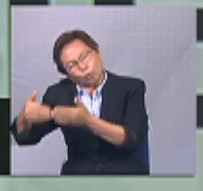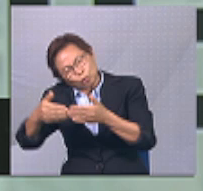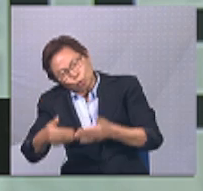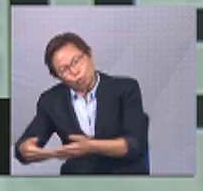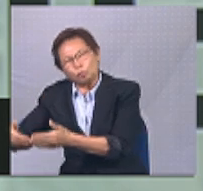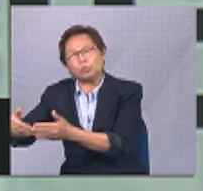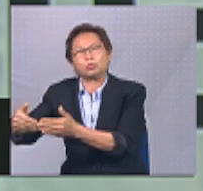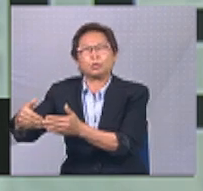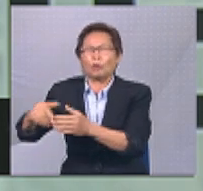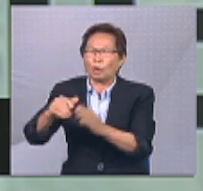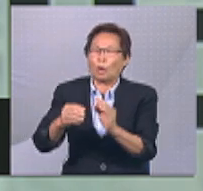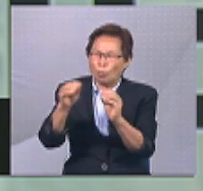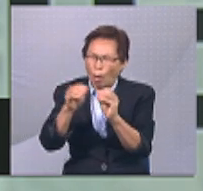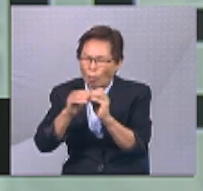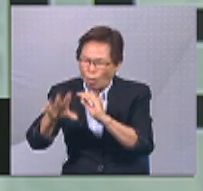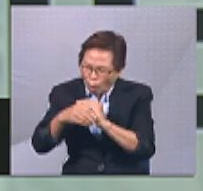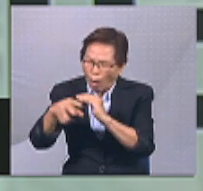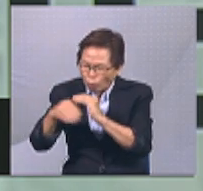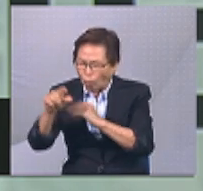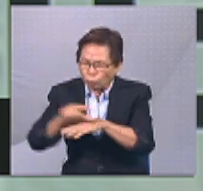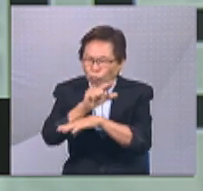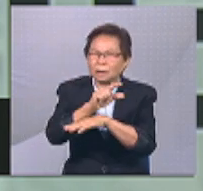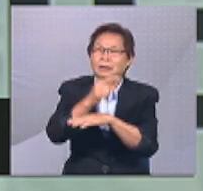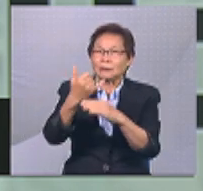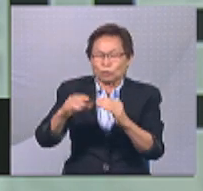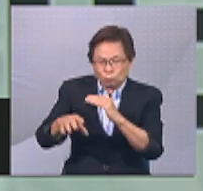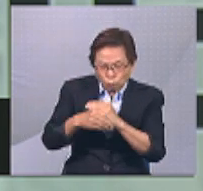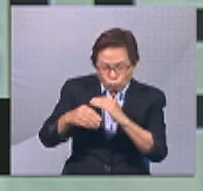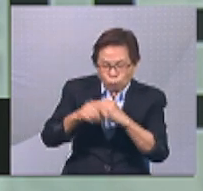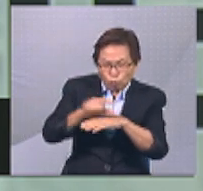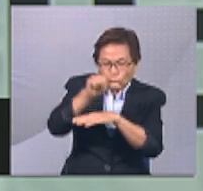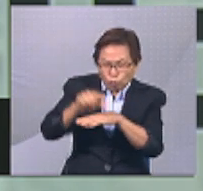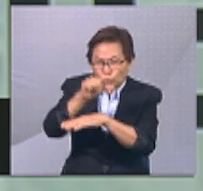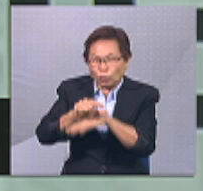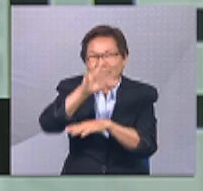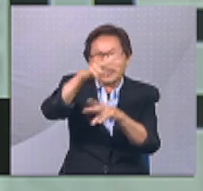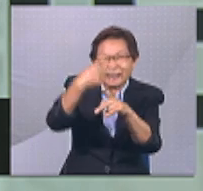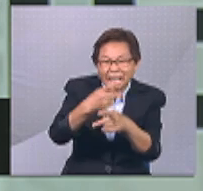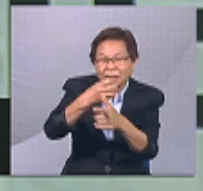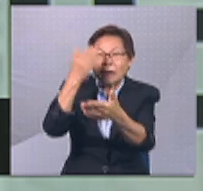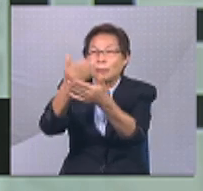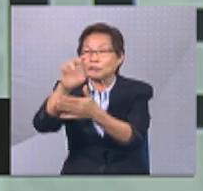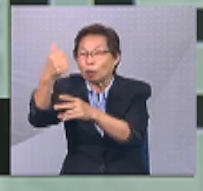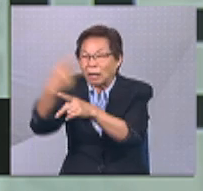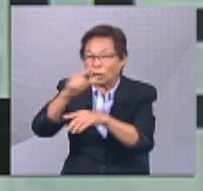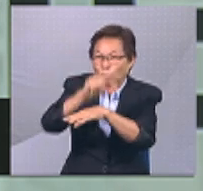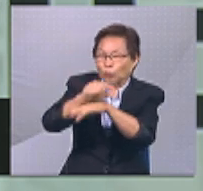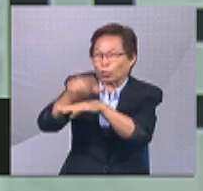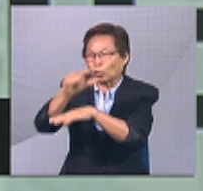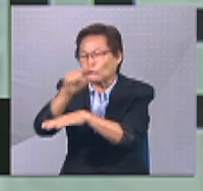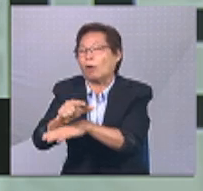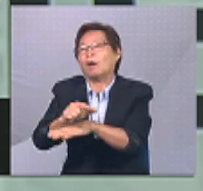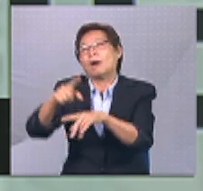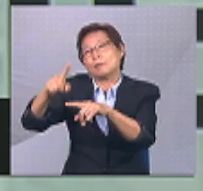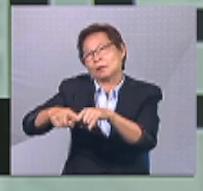peningkatan penggunaan ya, kita nampak sekarang ni daripada 3 kali ganda sampai 10 kali ganda bergantung pada pesakit